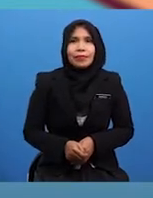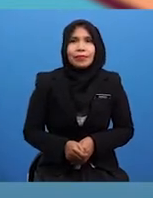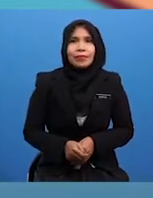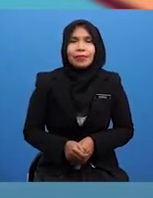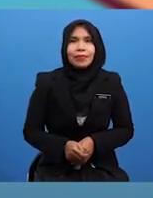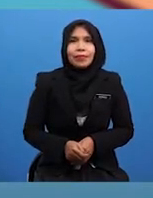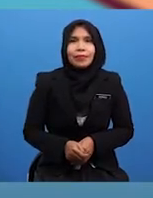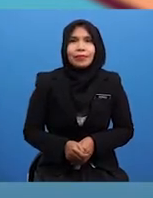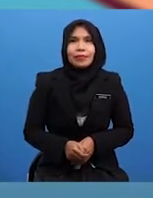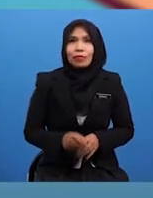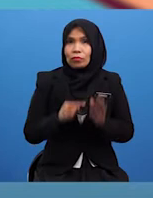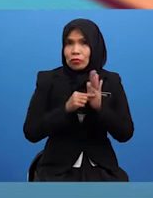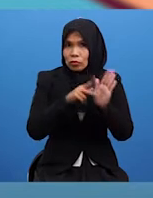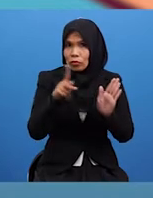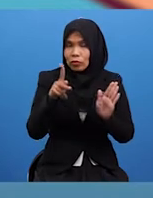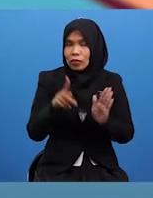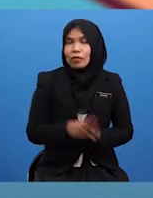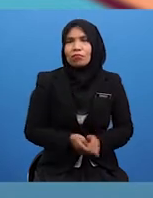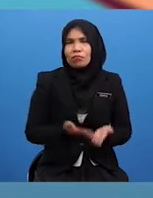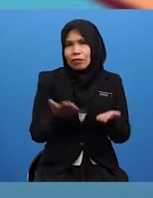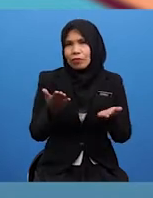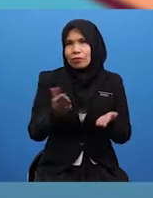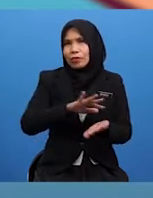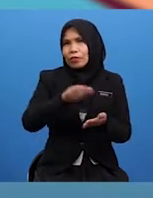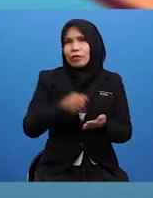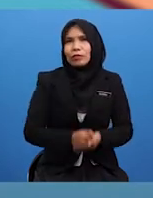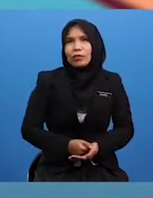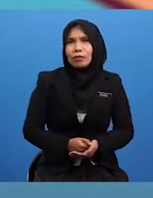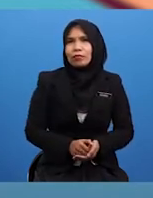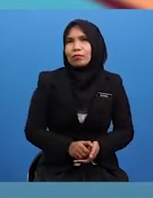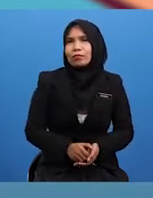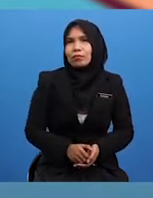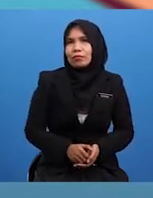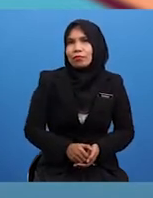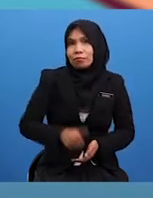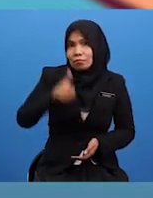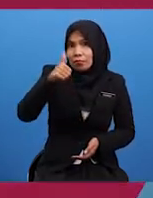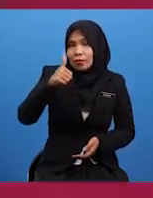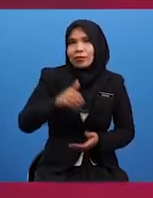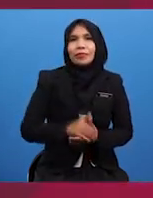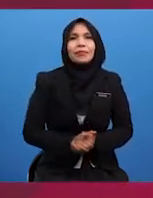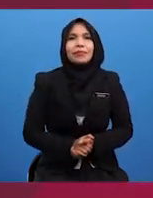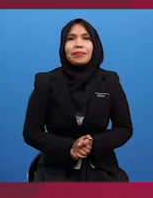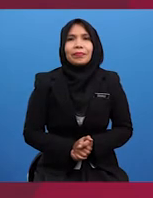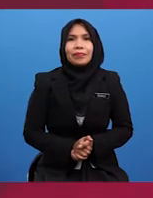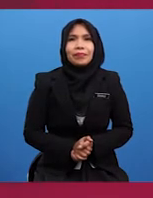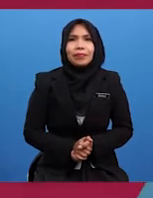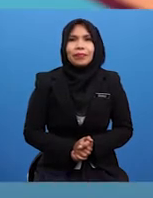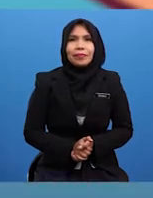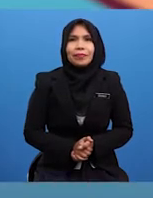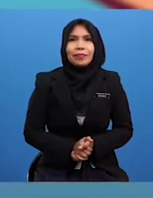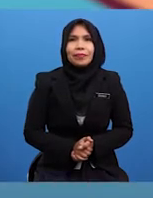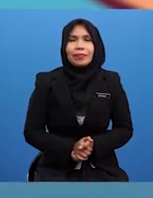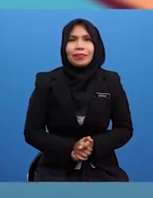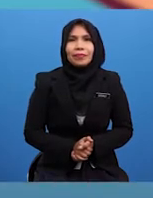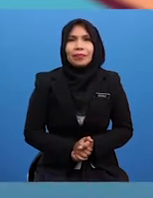kamu. Tunjukkan kehebatan kamu dalam memahami pelajaran kita pada hari ini. Sebelum